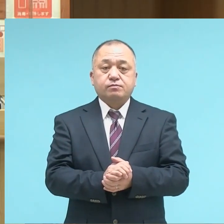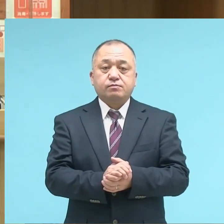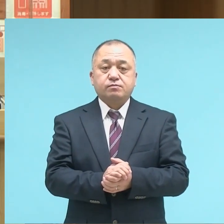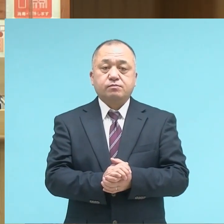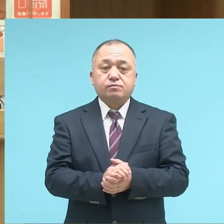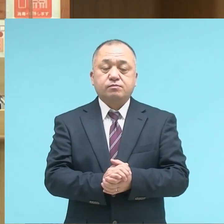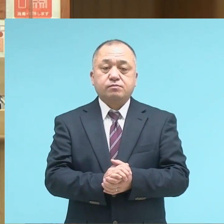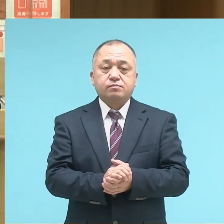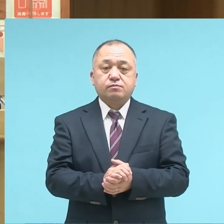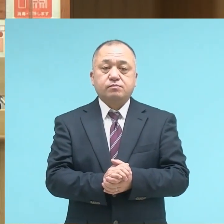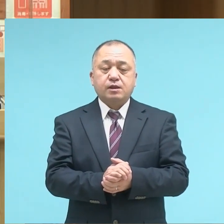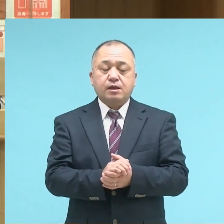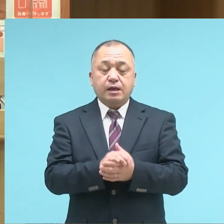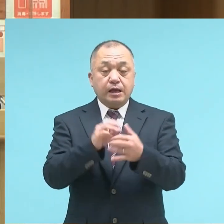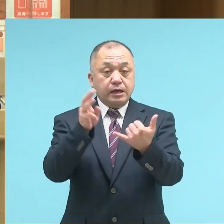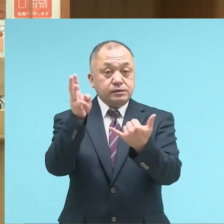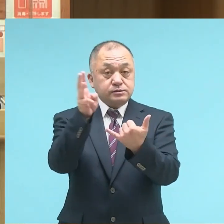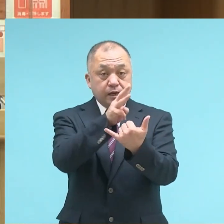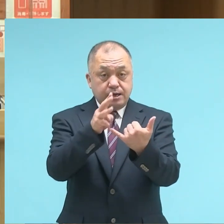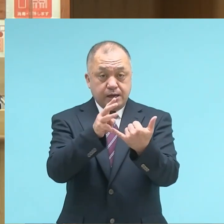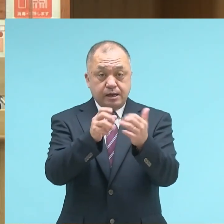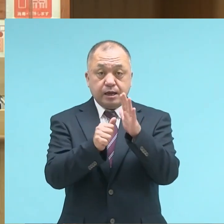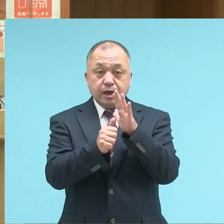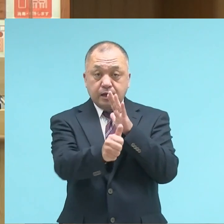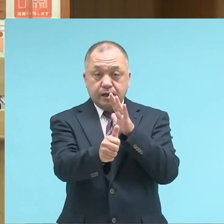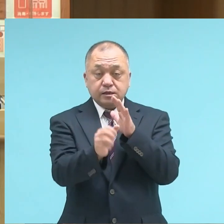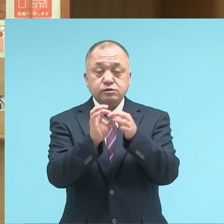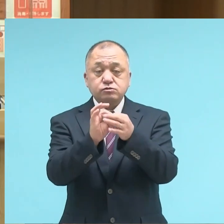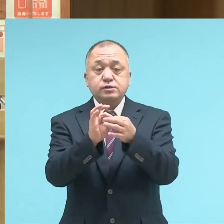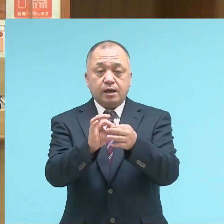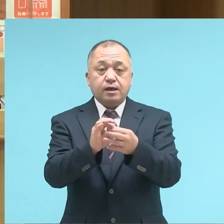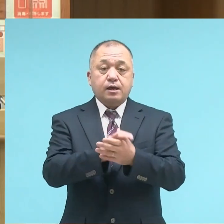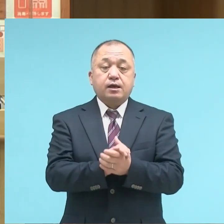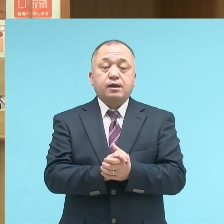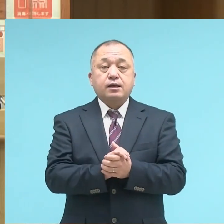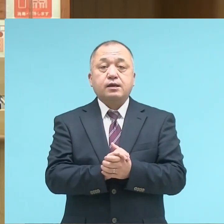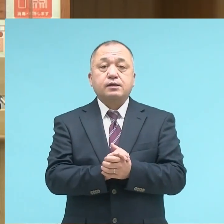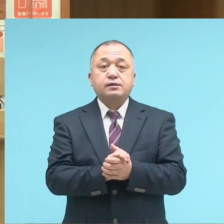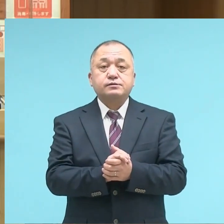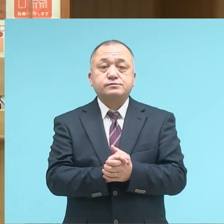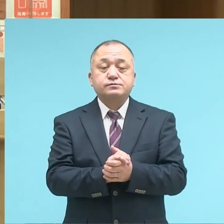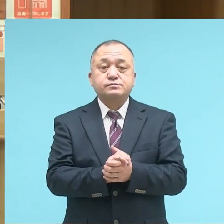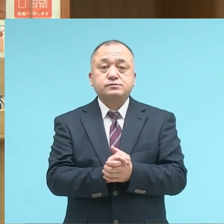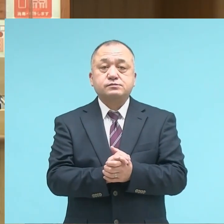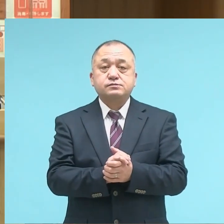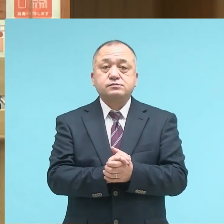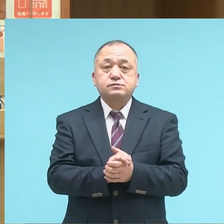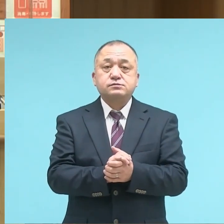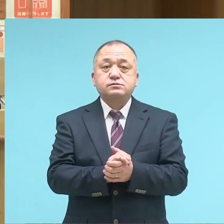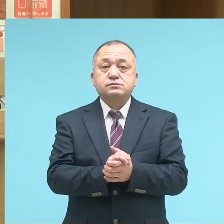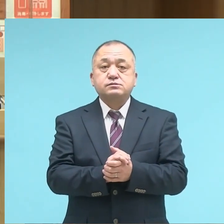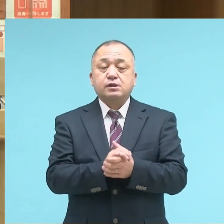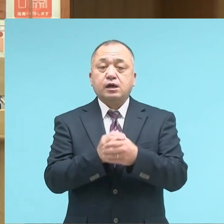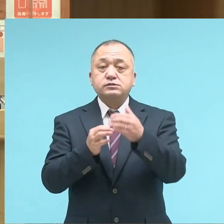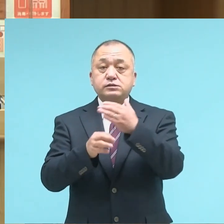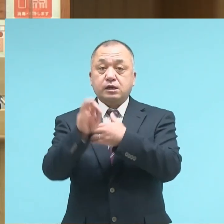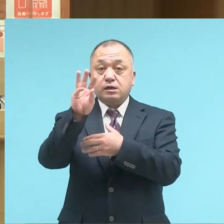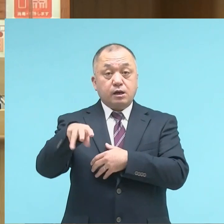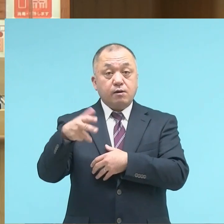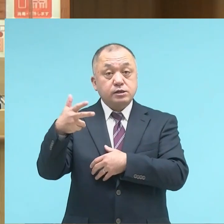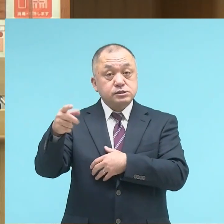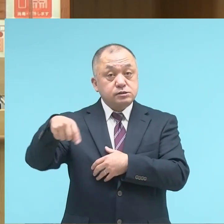災害派遣にあたってですけれども、先ほどから申し上げてますけれども、旭川市内全体の医療体